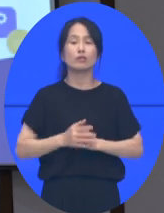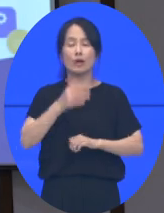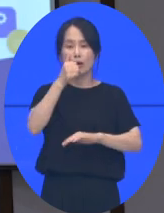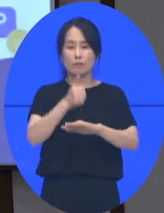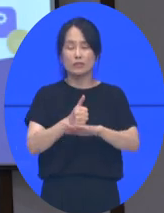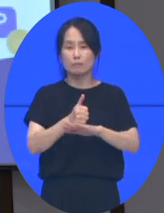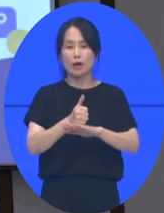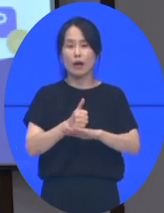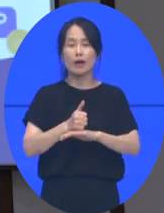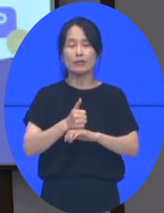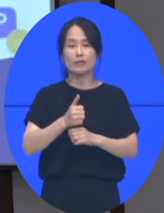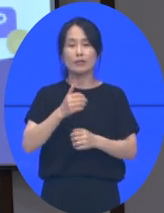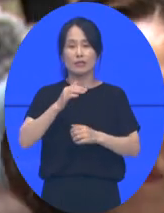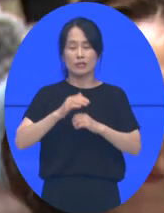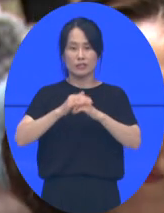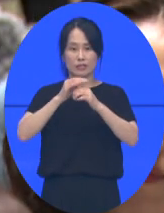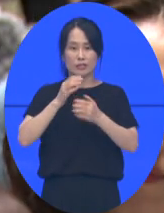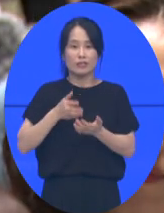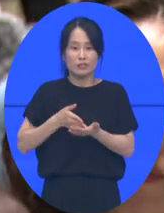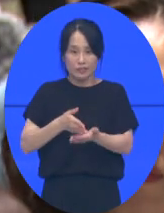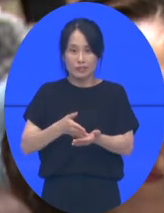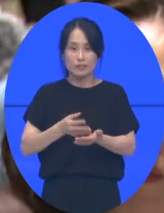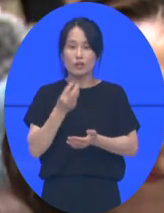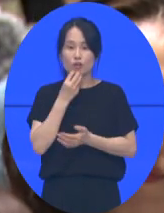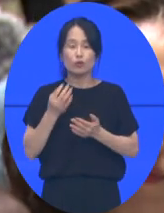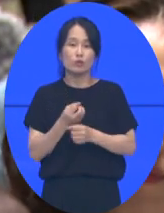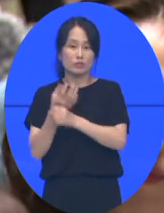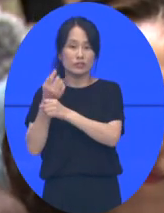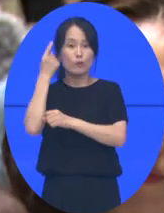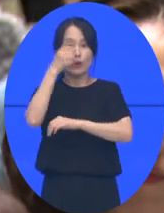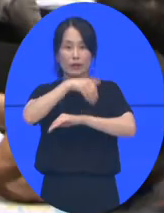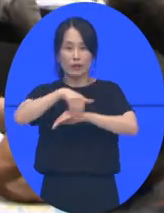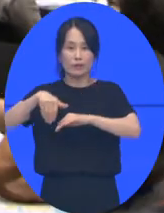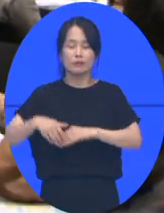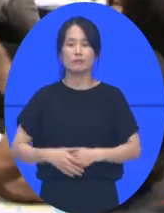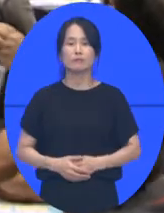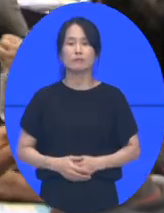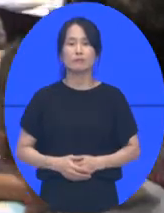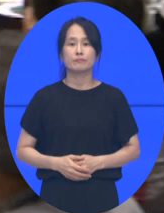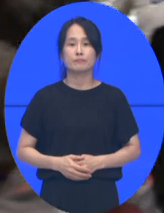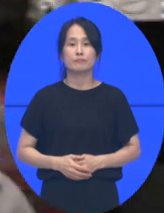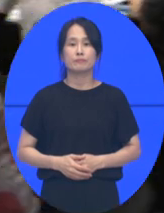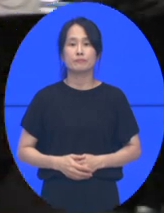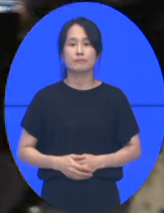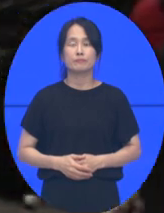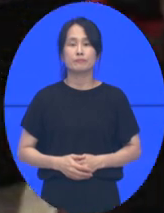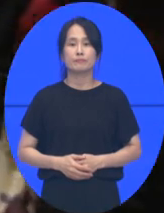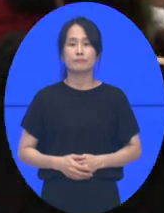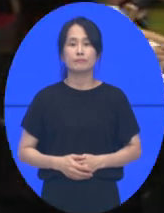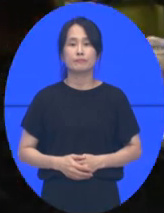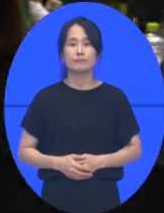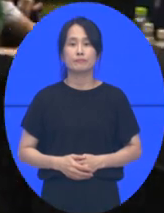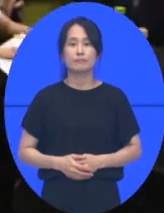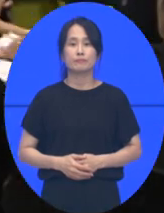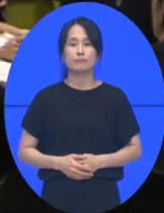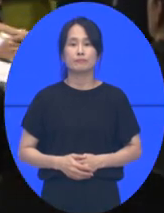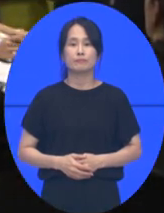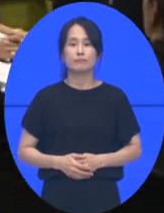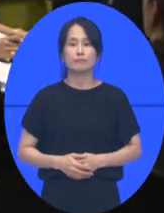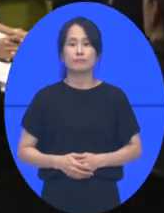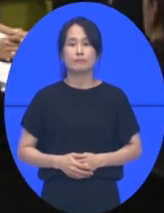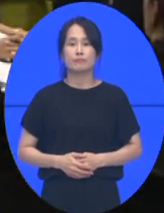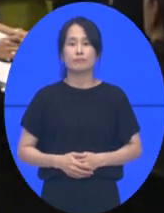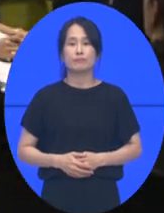결과와 이에 따른 도민 제안서를 경기도에 전달할 예정입니다. 경기GTV 서문영입니다.